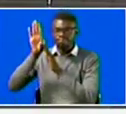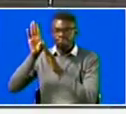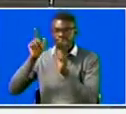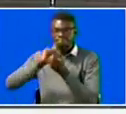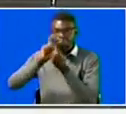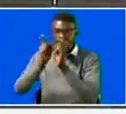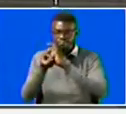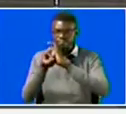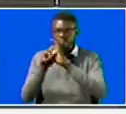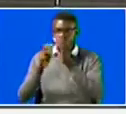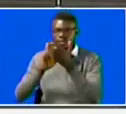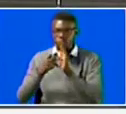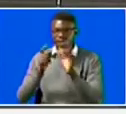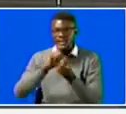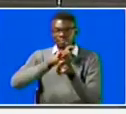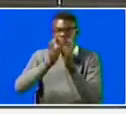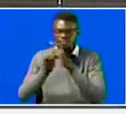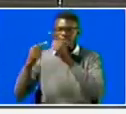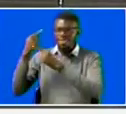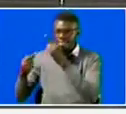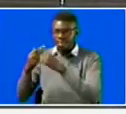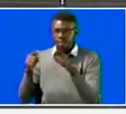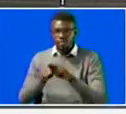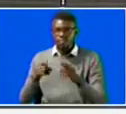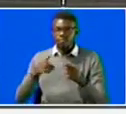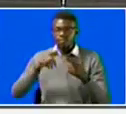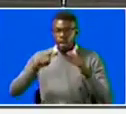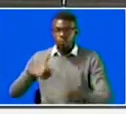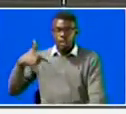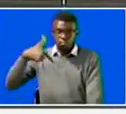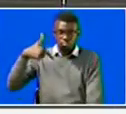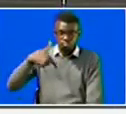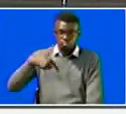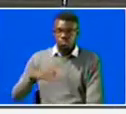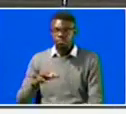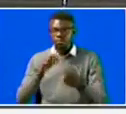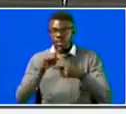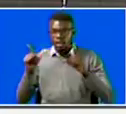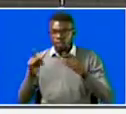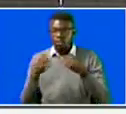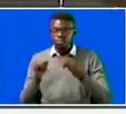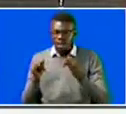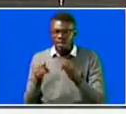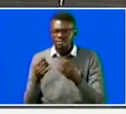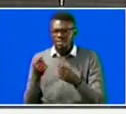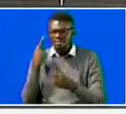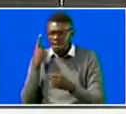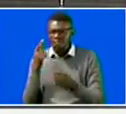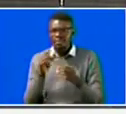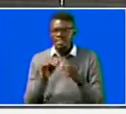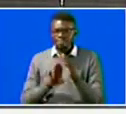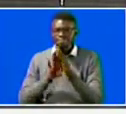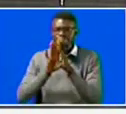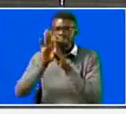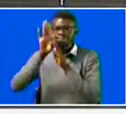Ni kitu ina evolve within years. Ni kama tu sheng hapa. So language ile ukienda kujaribu ku catch up nao ameenda kwingine. But they